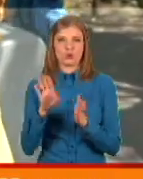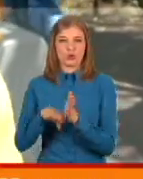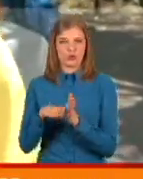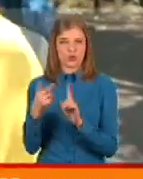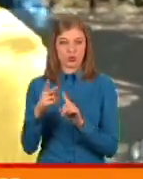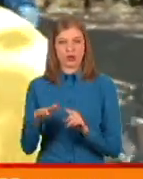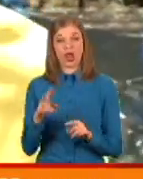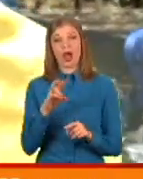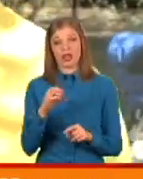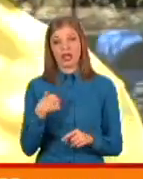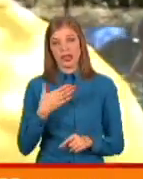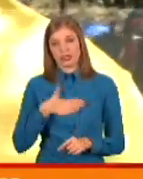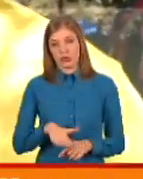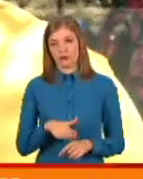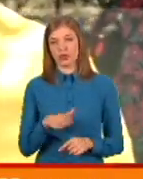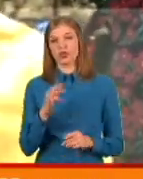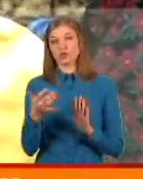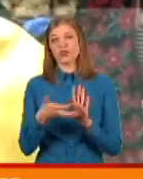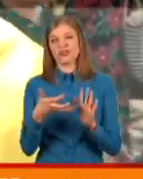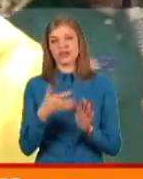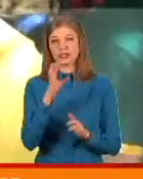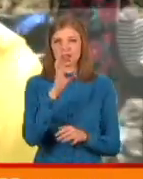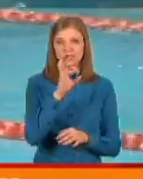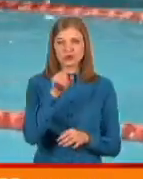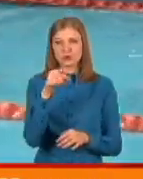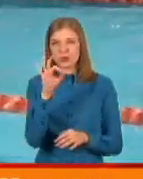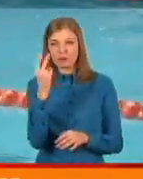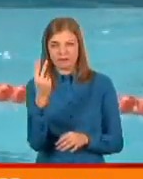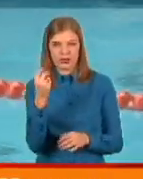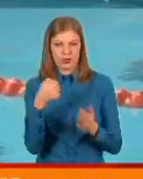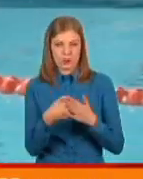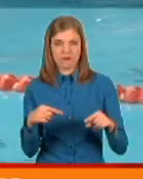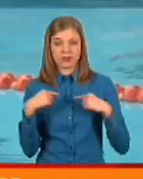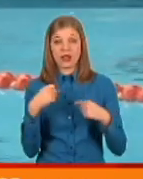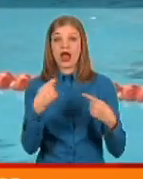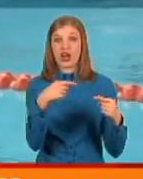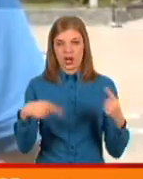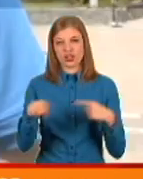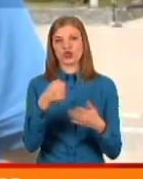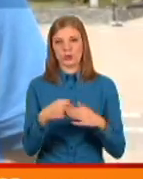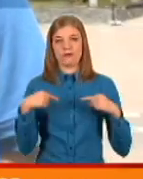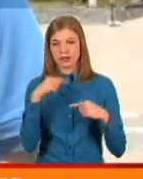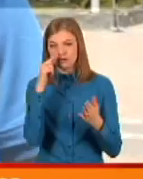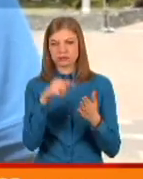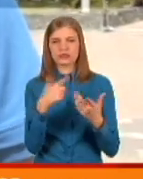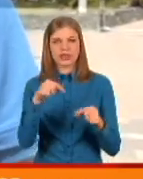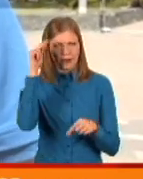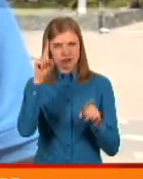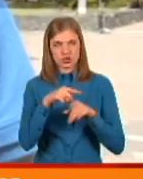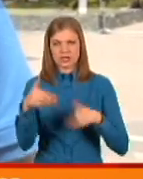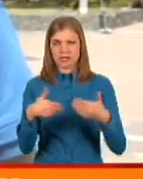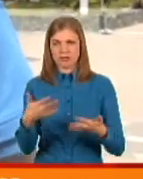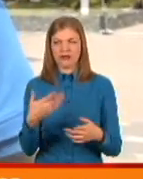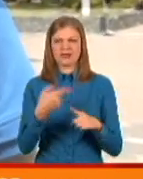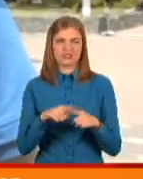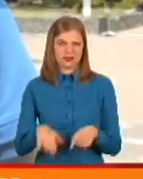то я задоволений цим результатом. Ну, не вистачило 200 до фіналу. Решта до фіналу пройшли. Де ви навчилися так плавати? Та